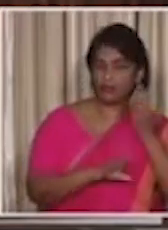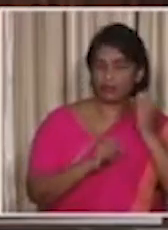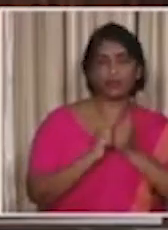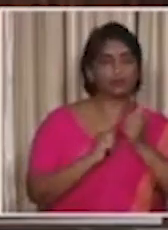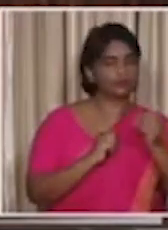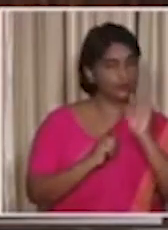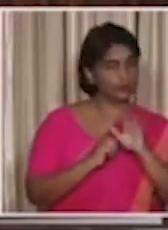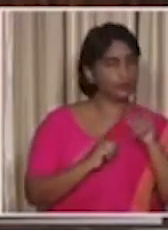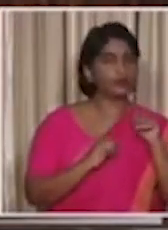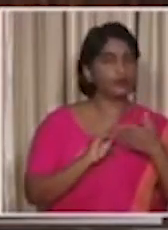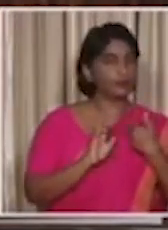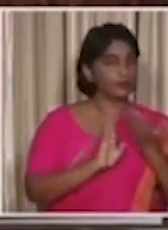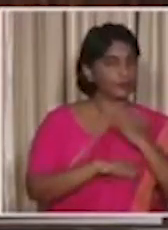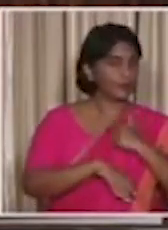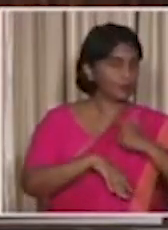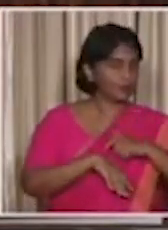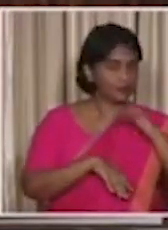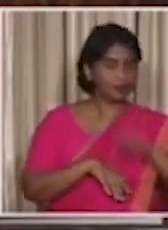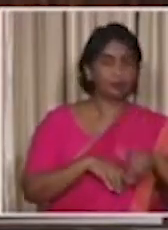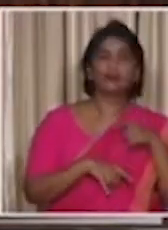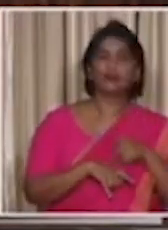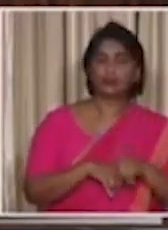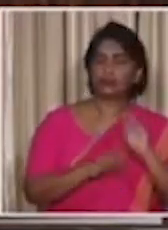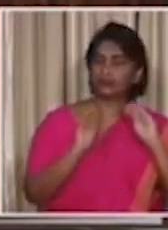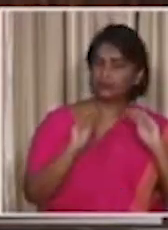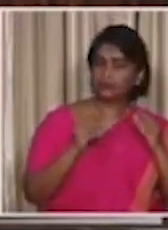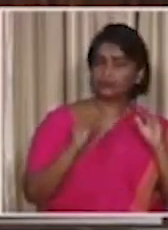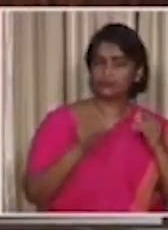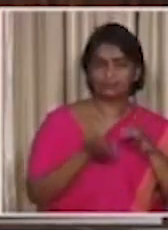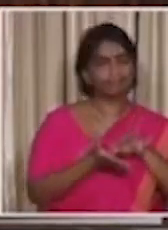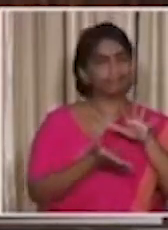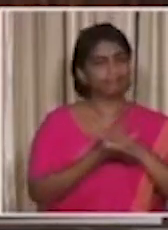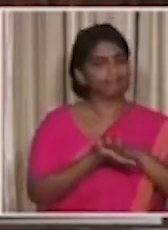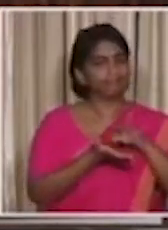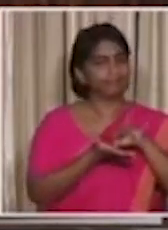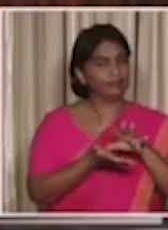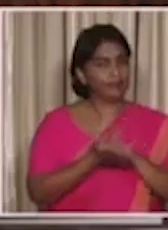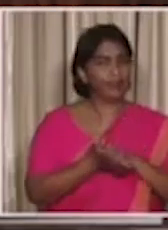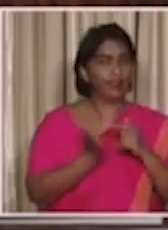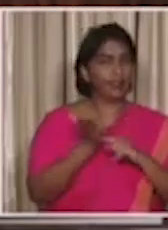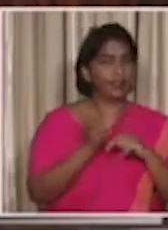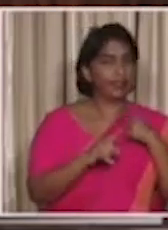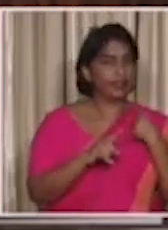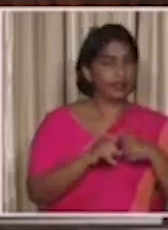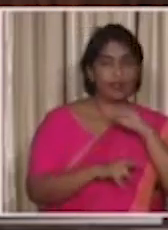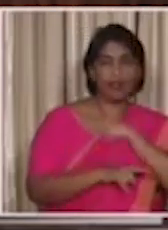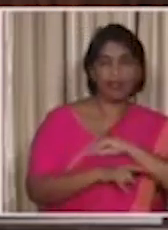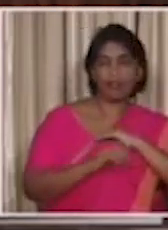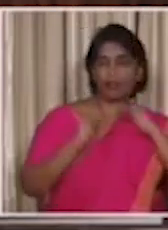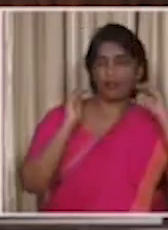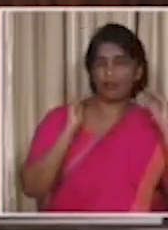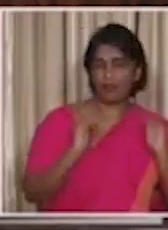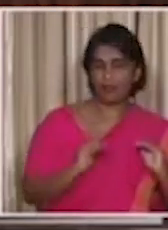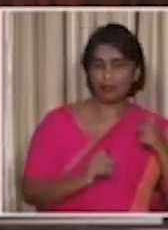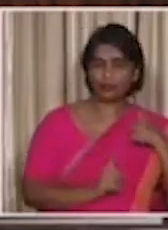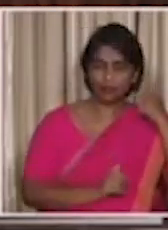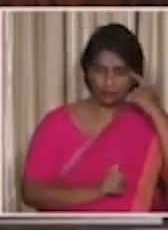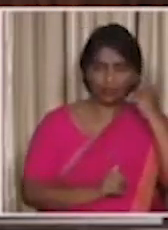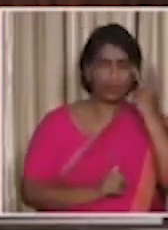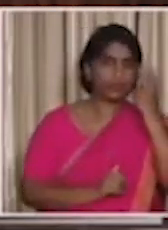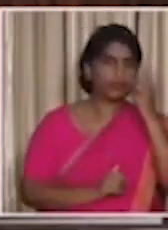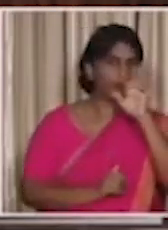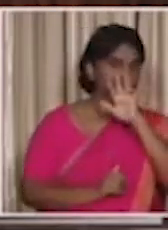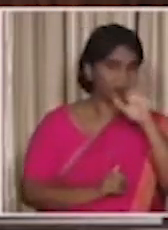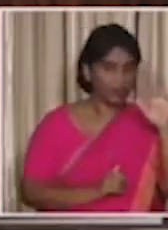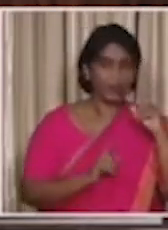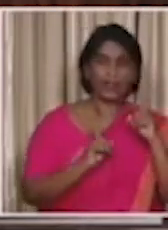ගත්තා. පසුගිය කාලයේ ගත් යම් යම් තීරණ හේතුවෙන් බදු ආදායම් පහළ වැටුණු බව අප දන්නවා.